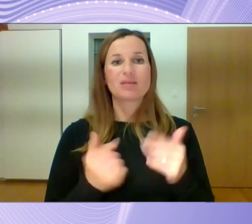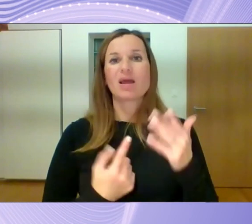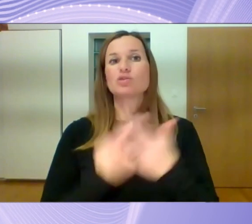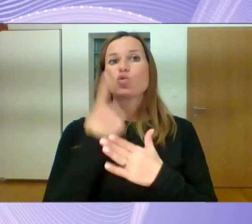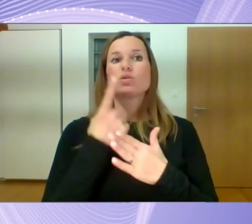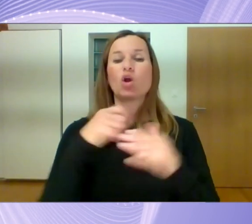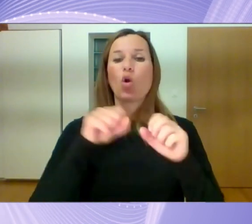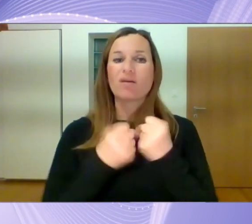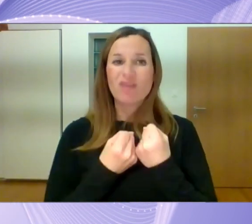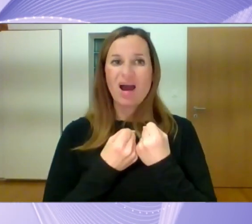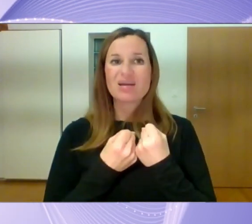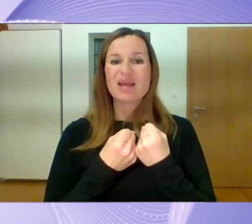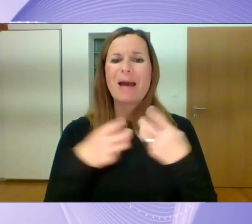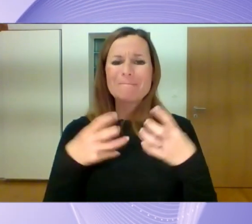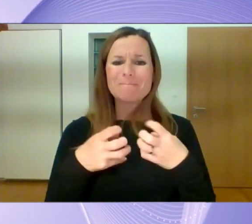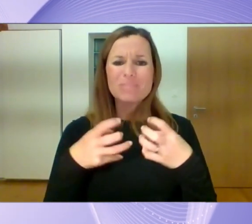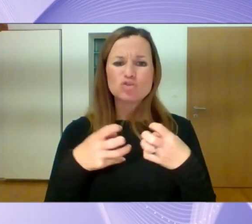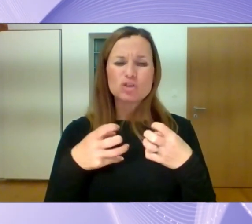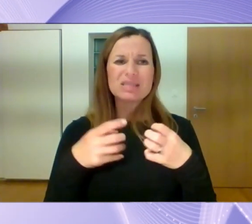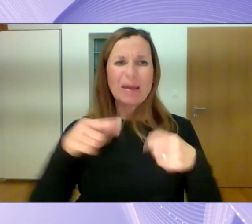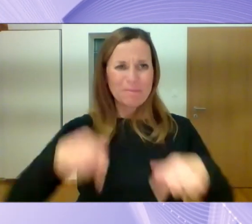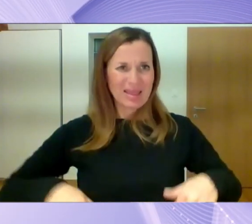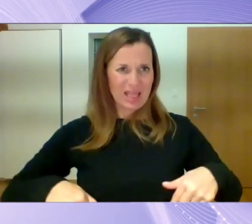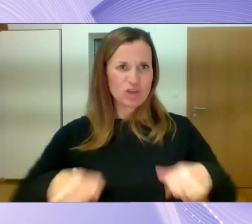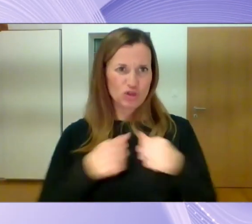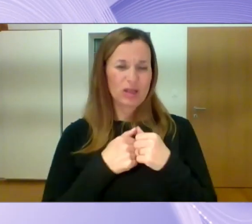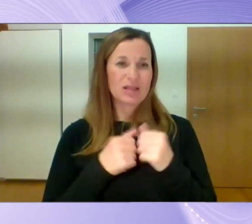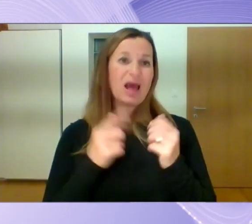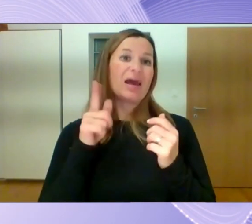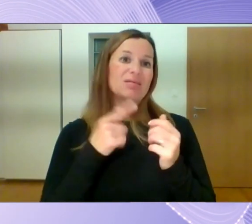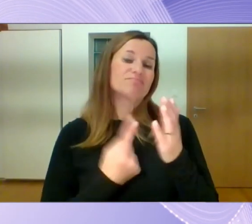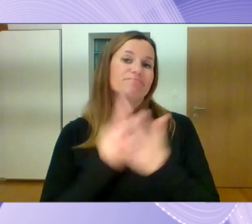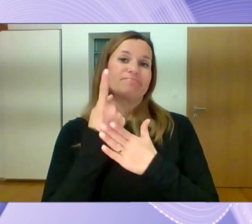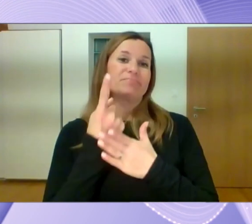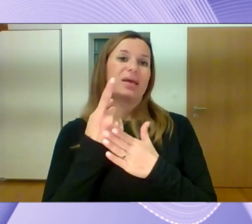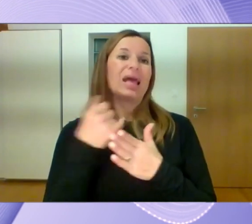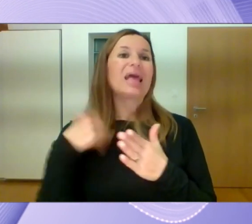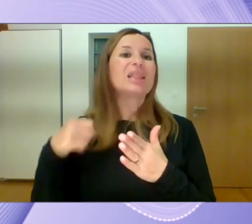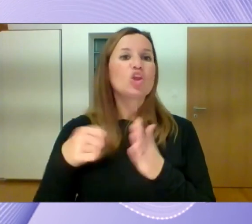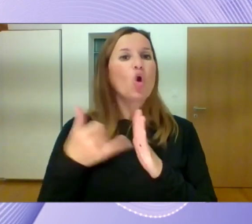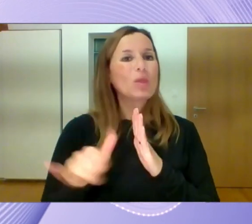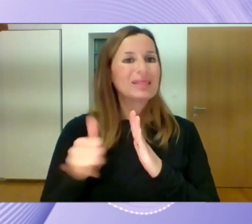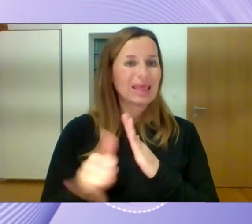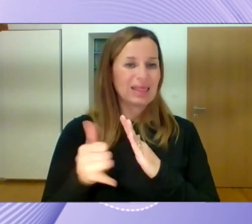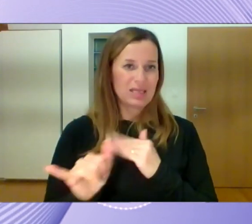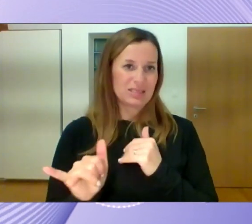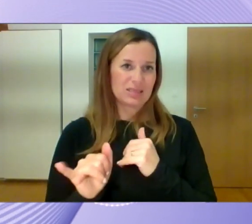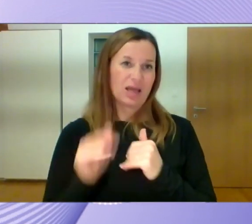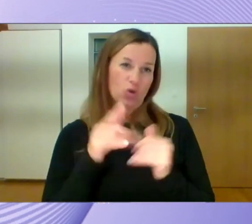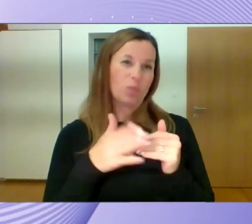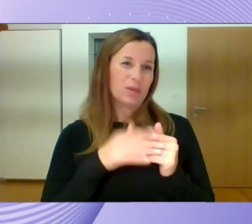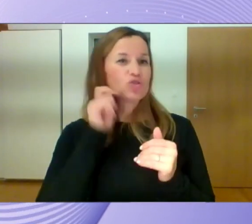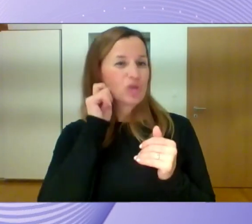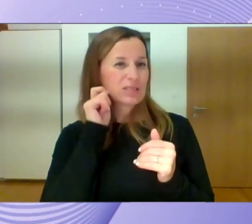dna, pa posledično do inkontinence. Posebej pri ženskah je to pogosto. Tako da, če se pa postelja